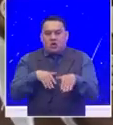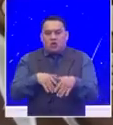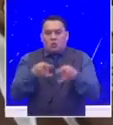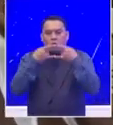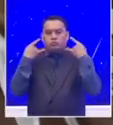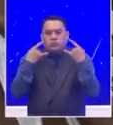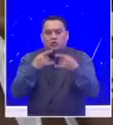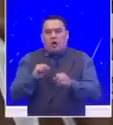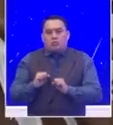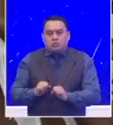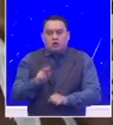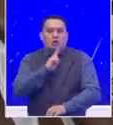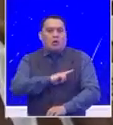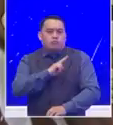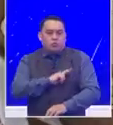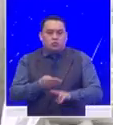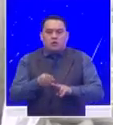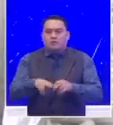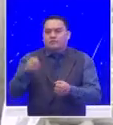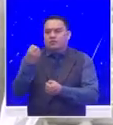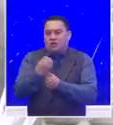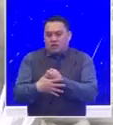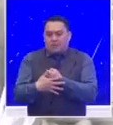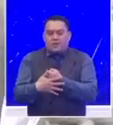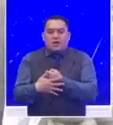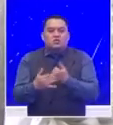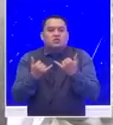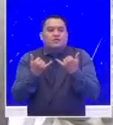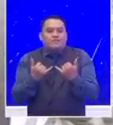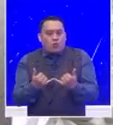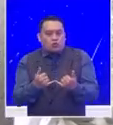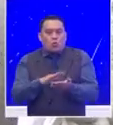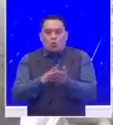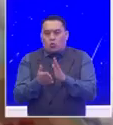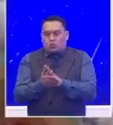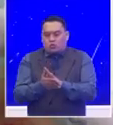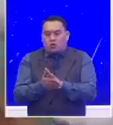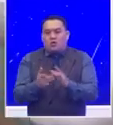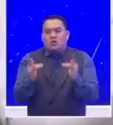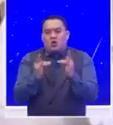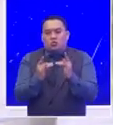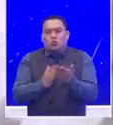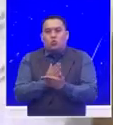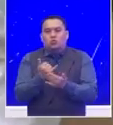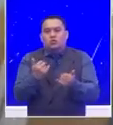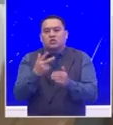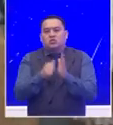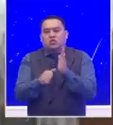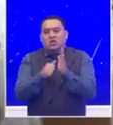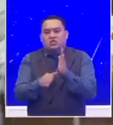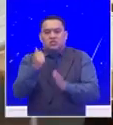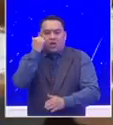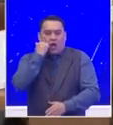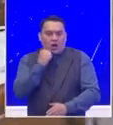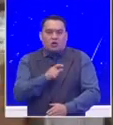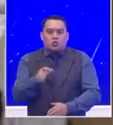маски, обеспечивая ими работников и подопечных центра. Отметим, что на сегодняшний день в условиях стационара услуги получают свыше 60